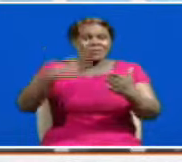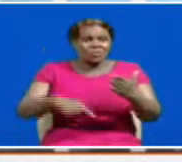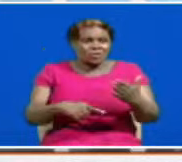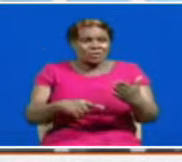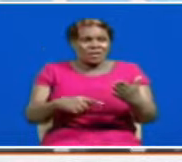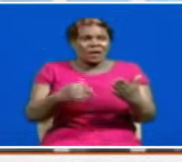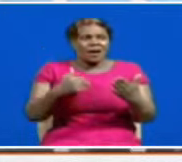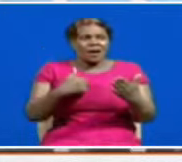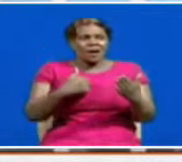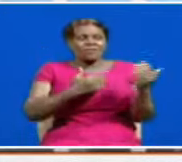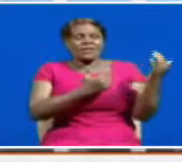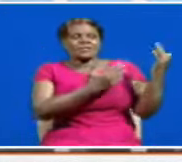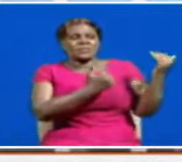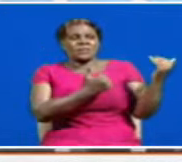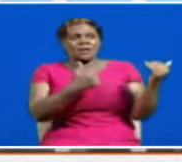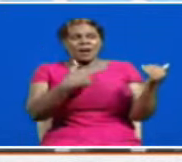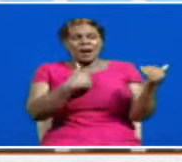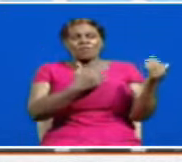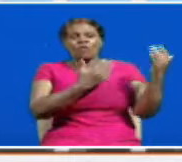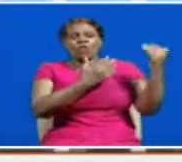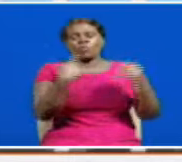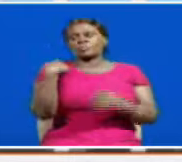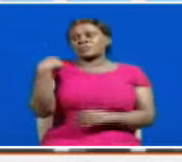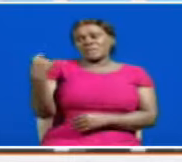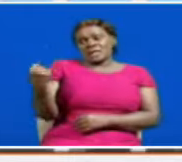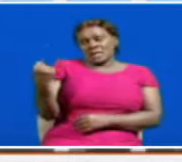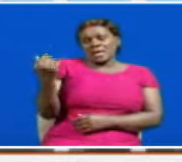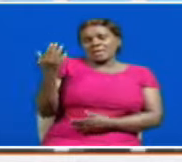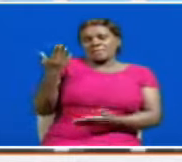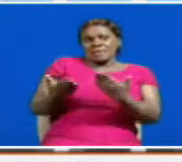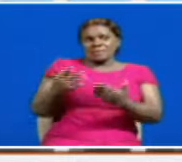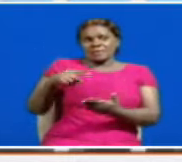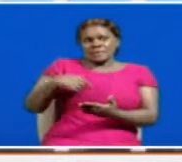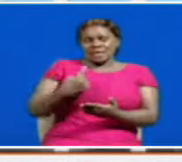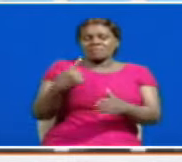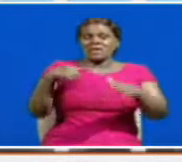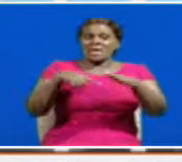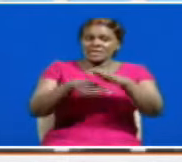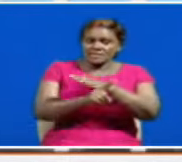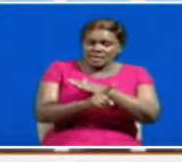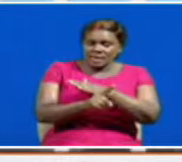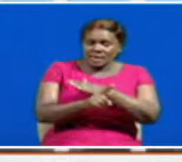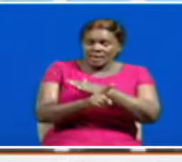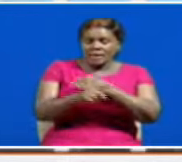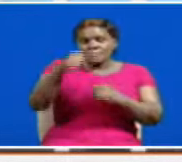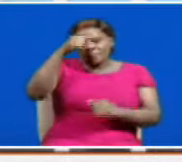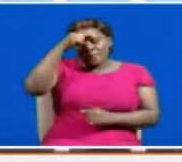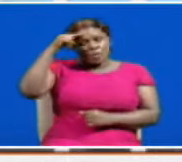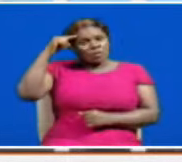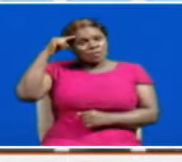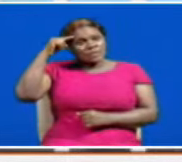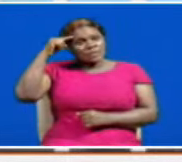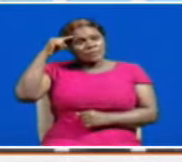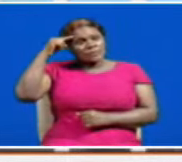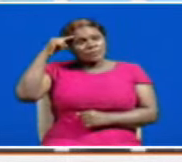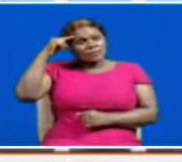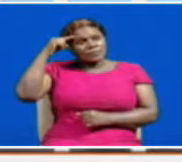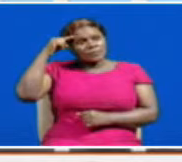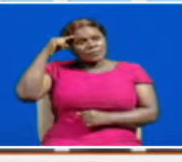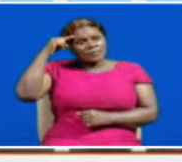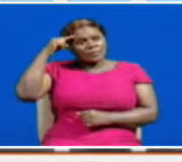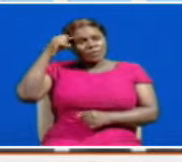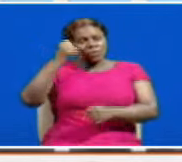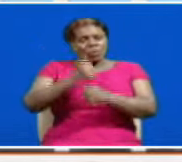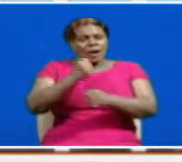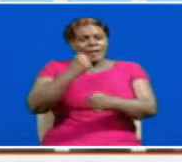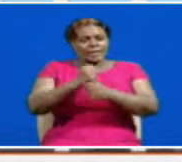And we had a lot of expectation, we had a lot of hope that we'll get in. Because as staff